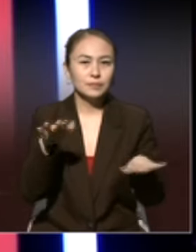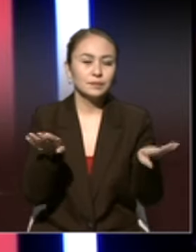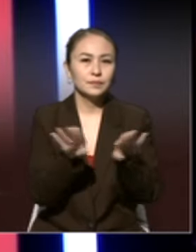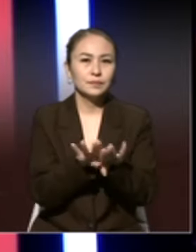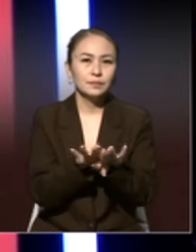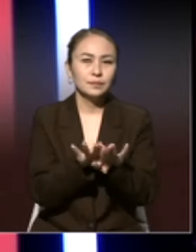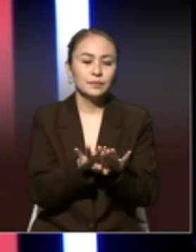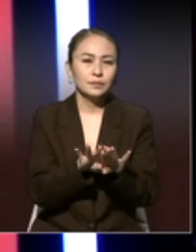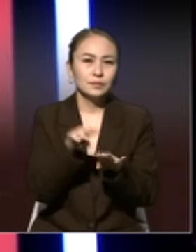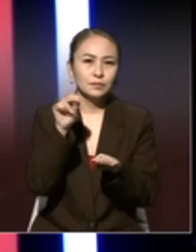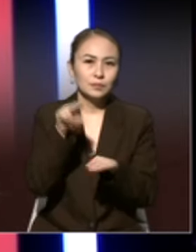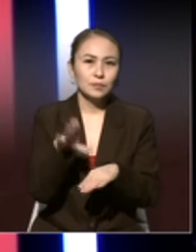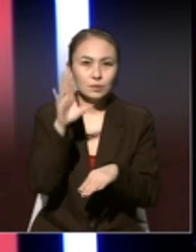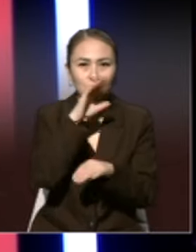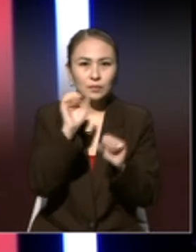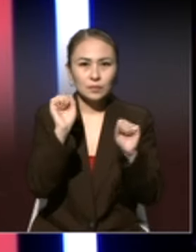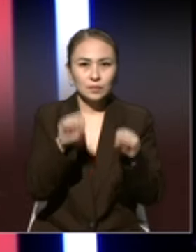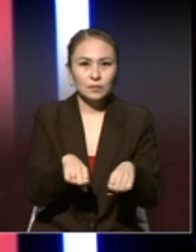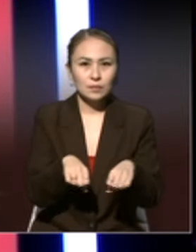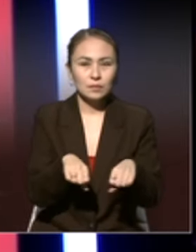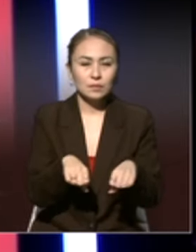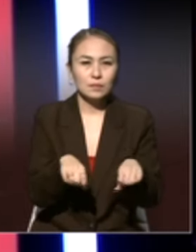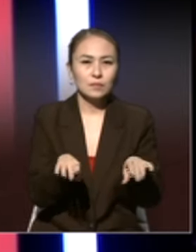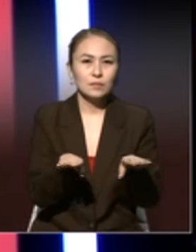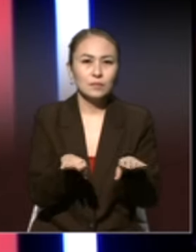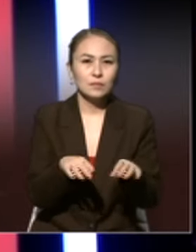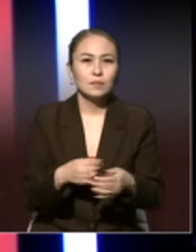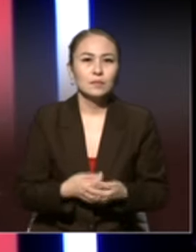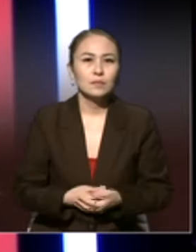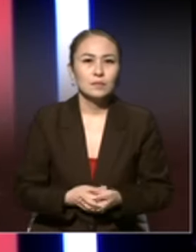бойынша апат болуы мүмкін дегенде сіздер бір